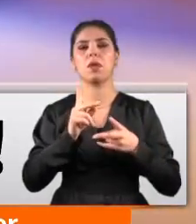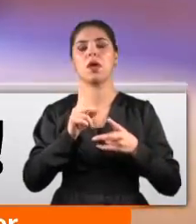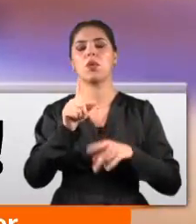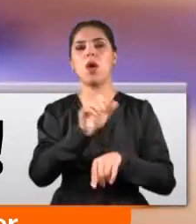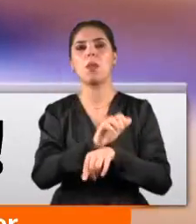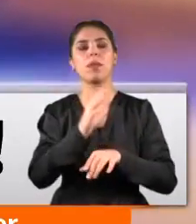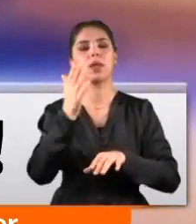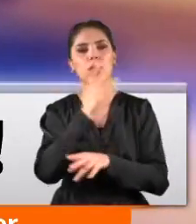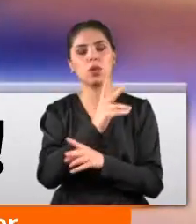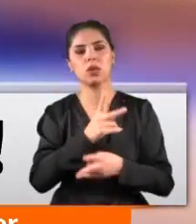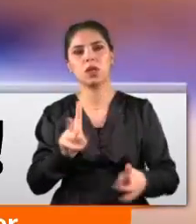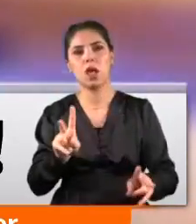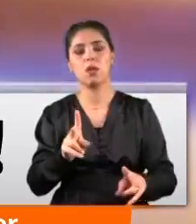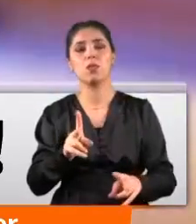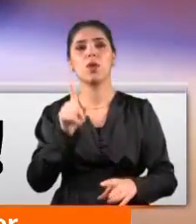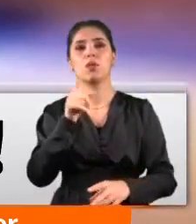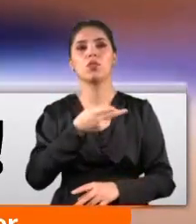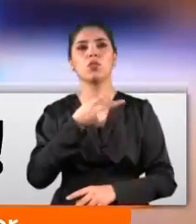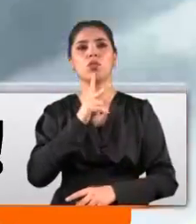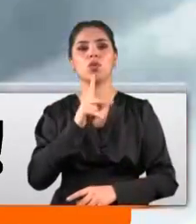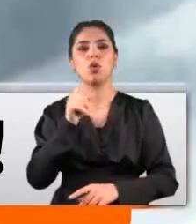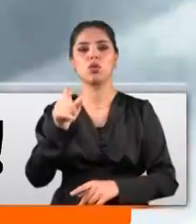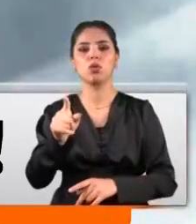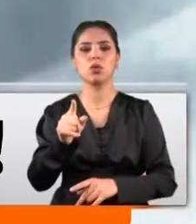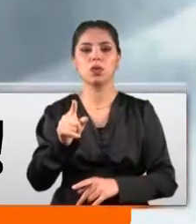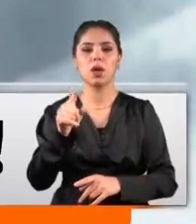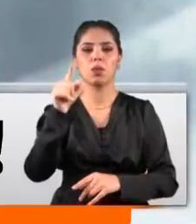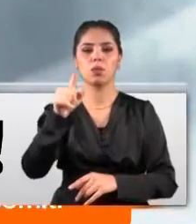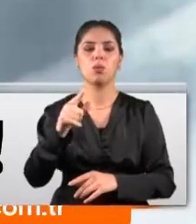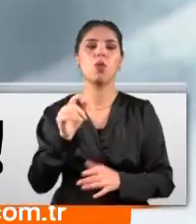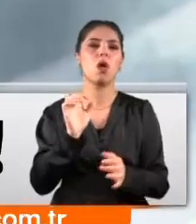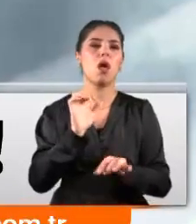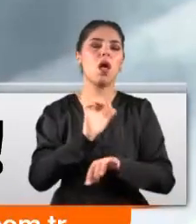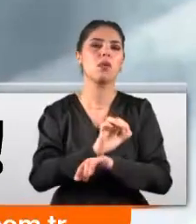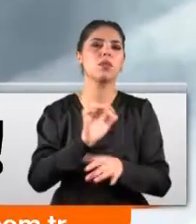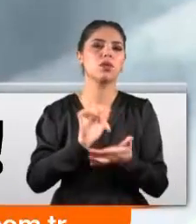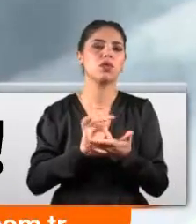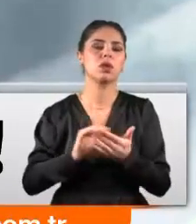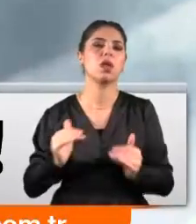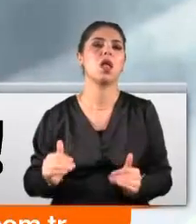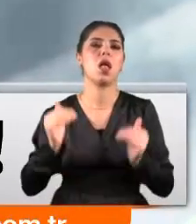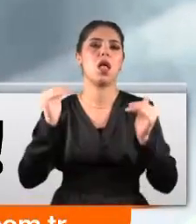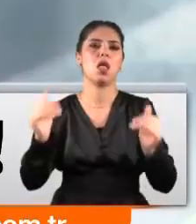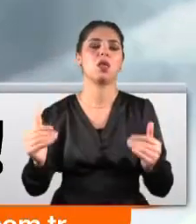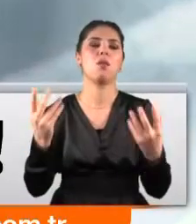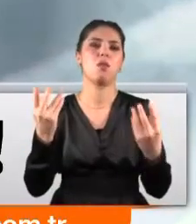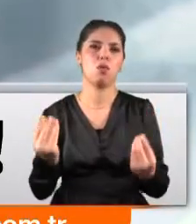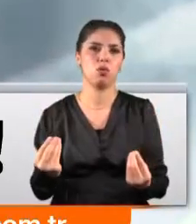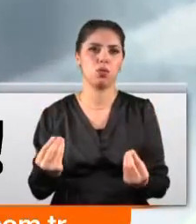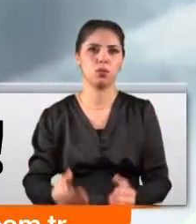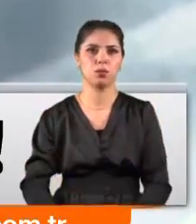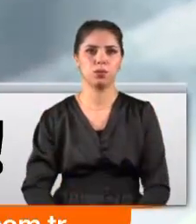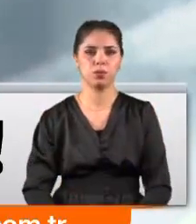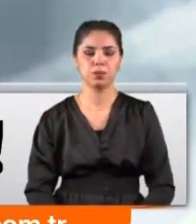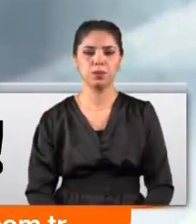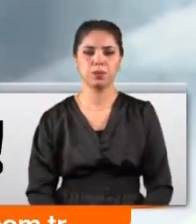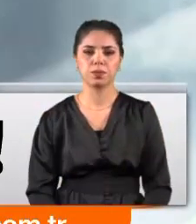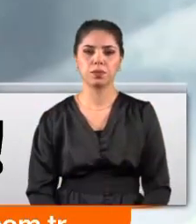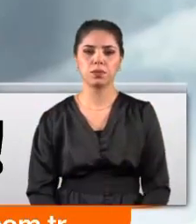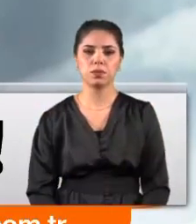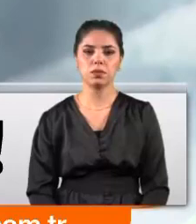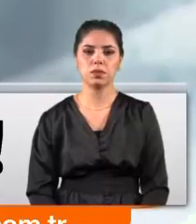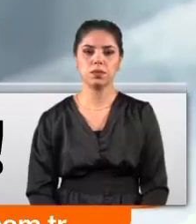Süreç tamamlandığında da infaz erteleniyor. Her an her şekilde kafalarına göre kullanabildiklerini düşünüyorlar ve stresin